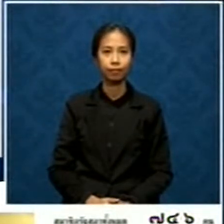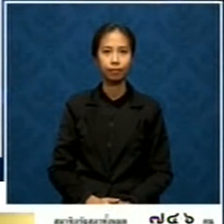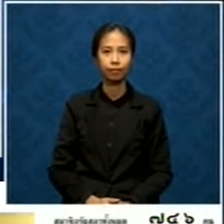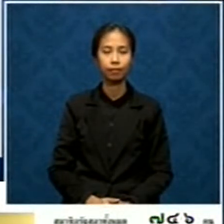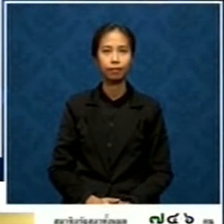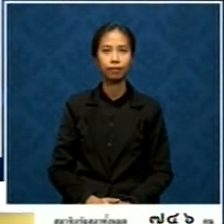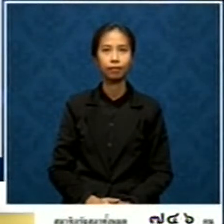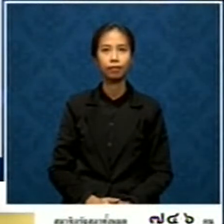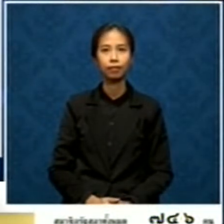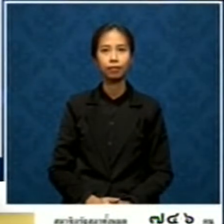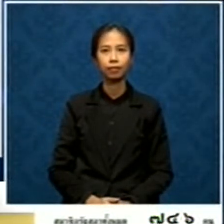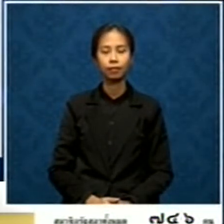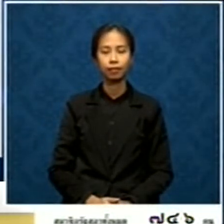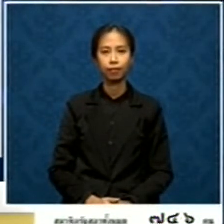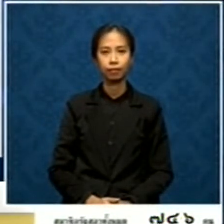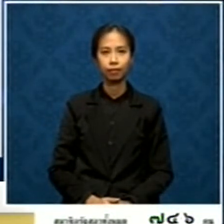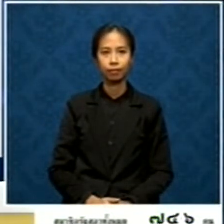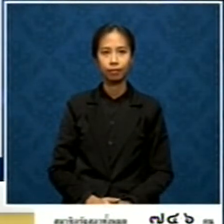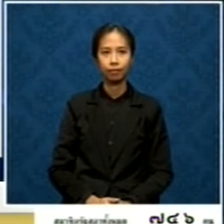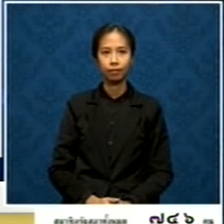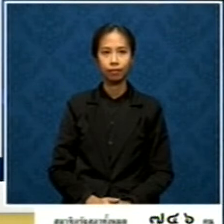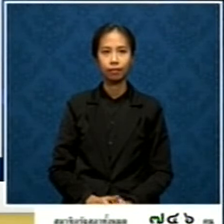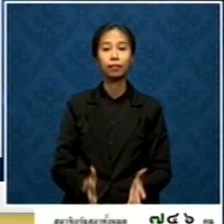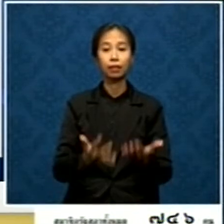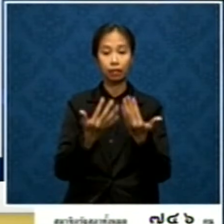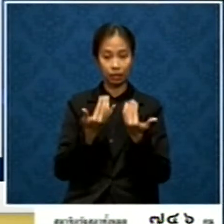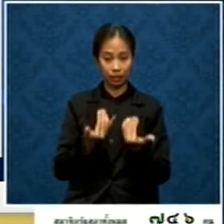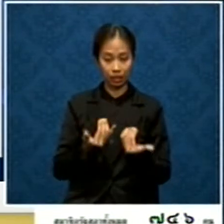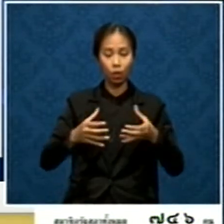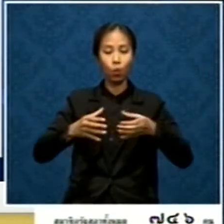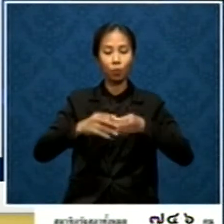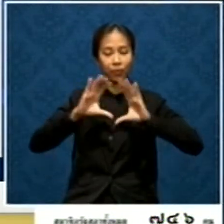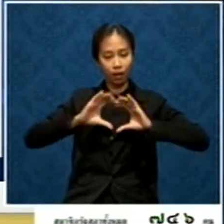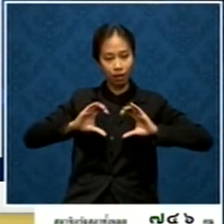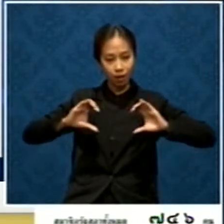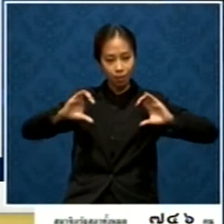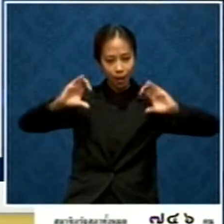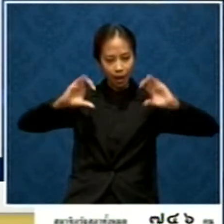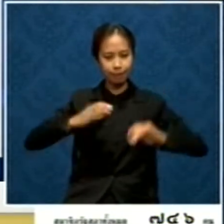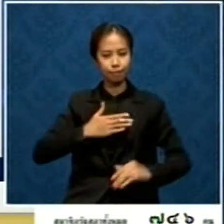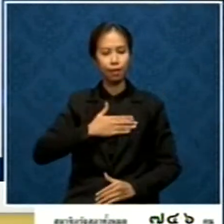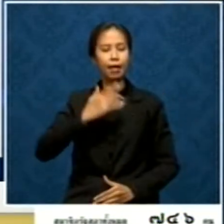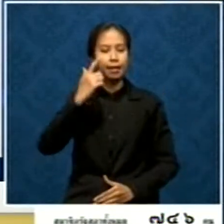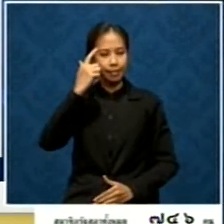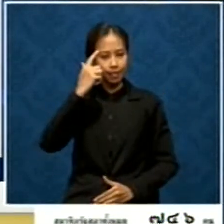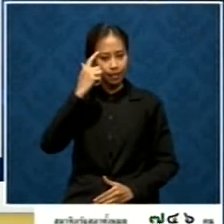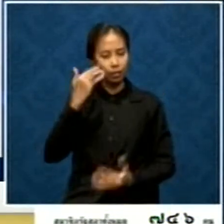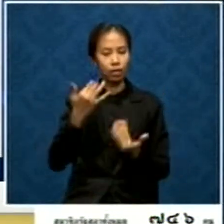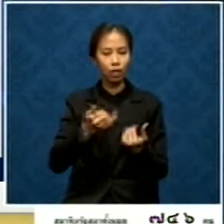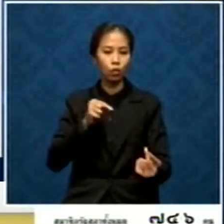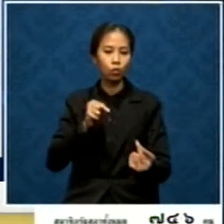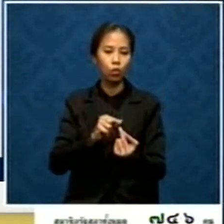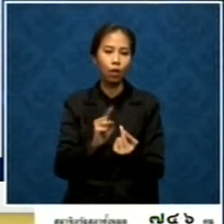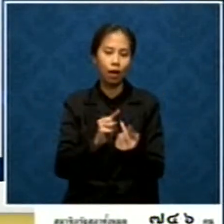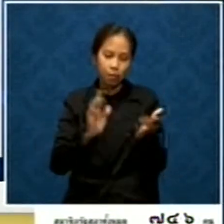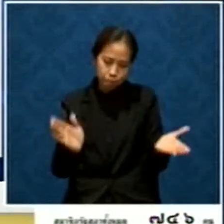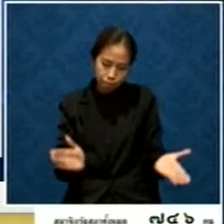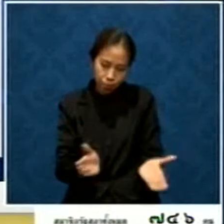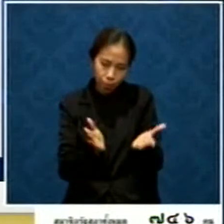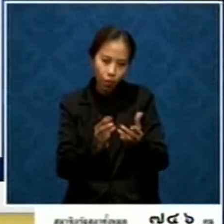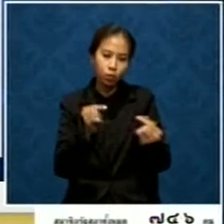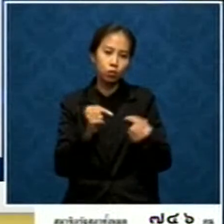ท่านประธานรัฐสภาที่เคารพรัฐบาลชุดนี้มีนโยบายที่จะพิทักษ์รักษาไว้ซึ่งสถาบันพระมหากษัตริ